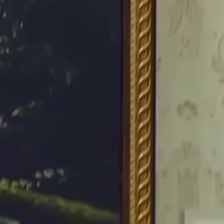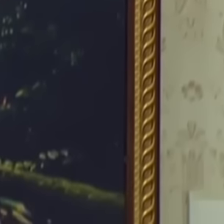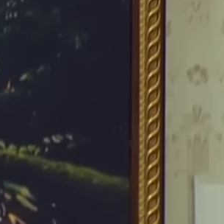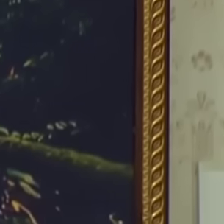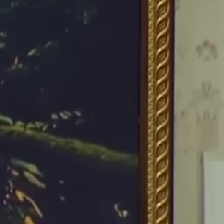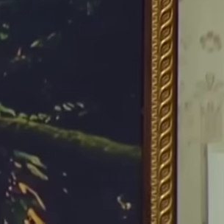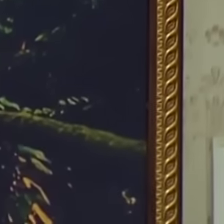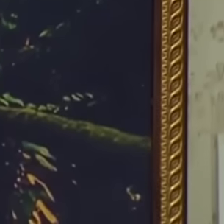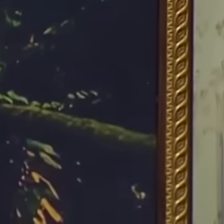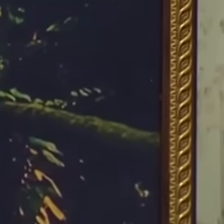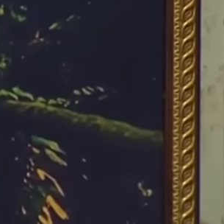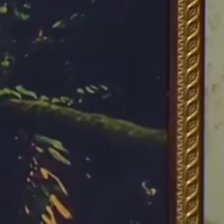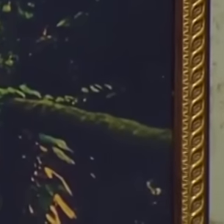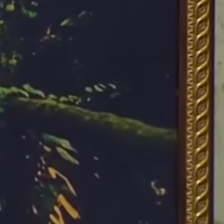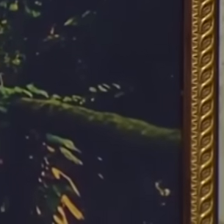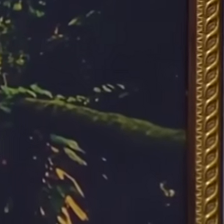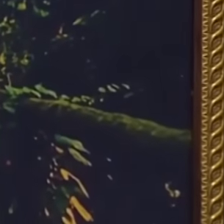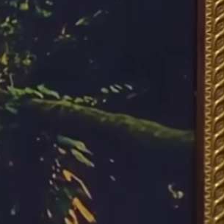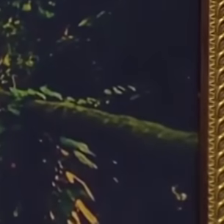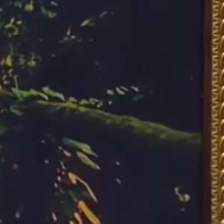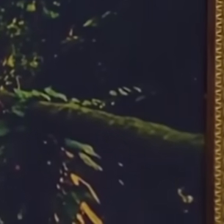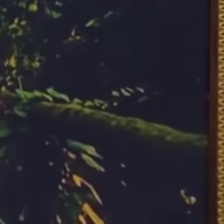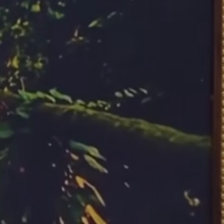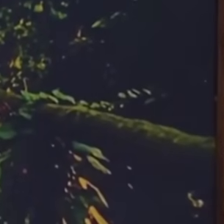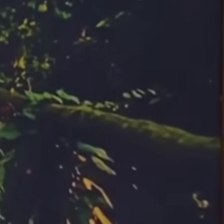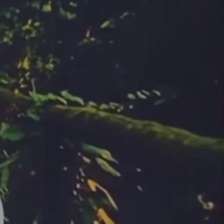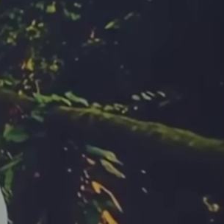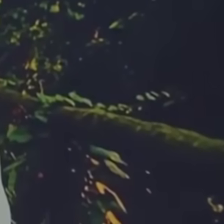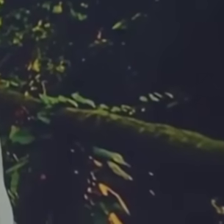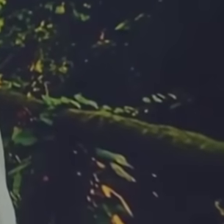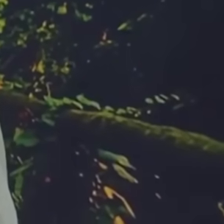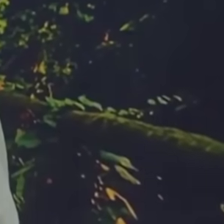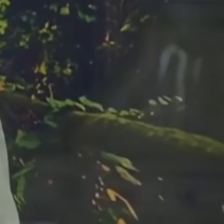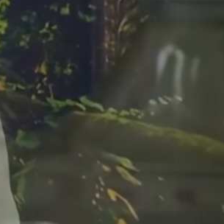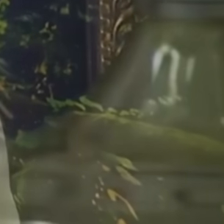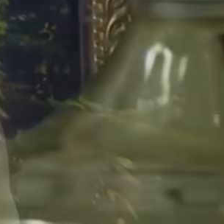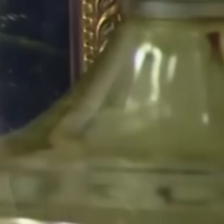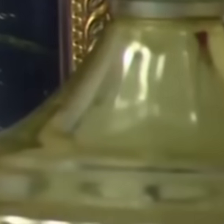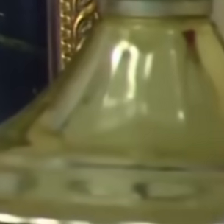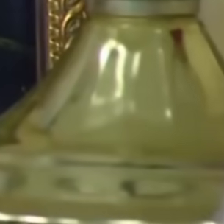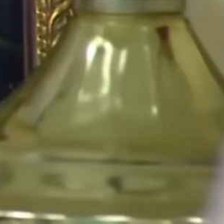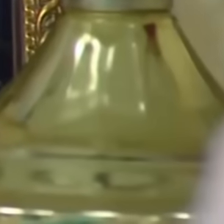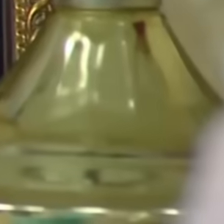fotoğrafı. Ahmet arkadan sarılarak poz vermiş, Gülden de onun ellerini tutmuş.